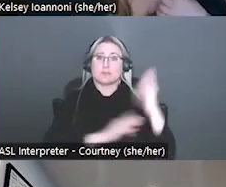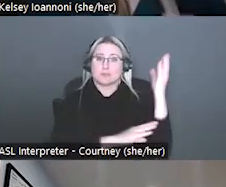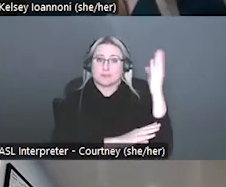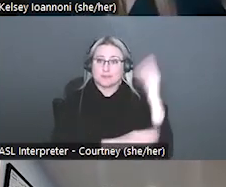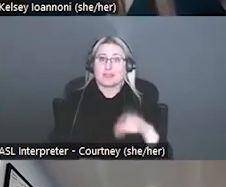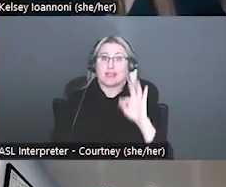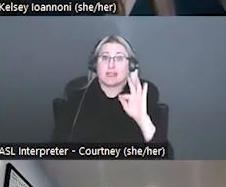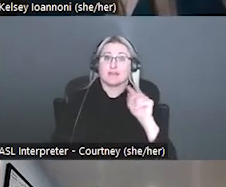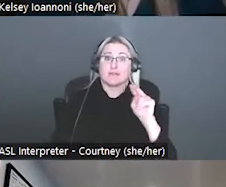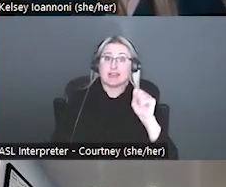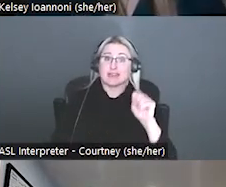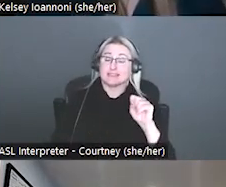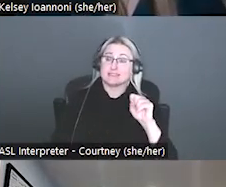présentation,